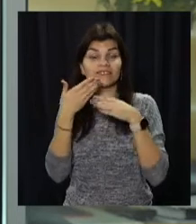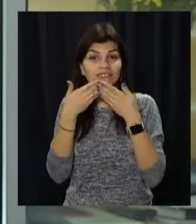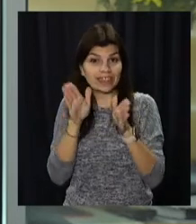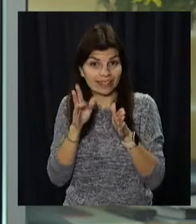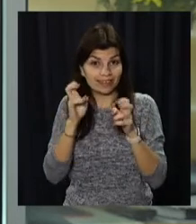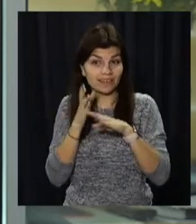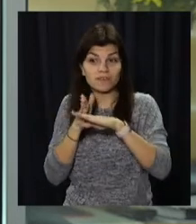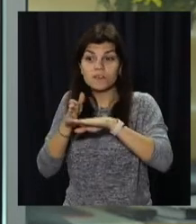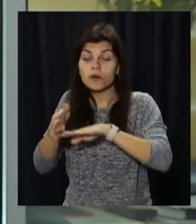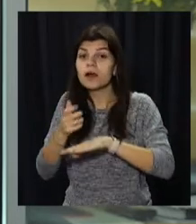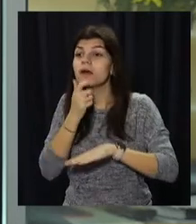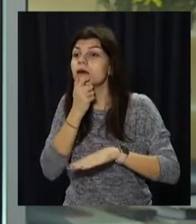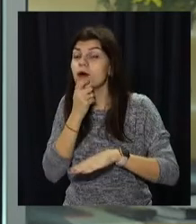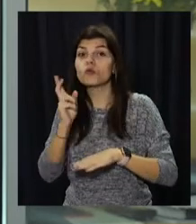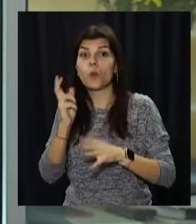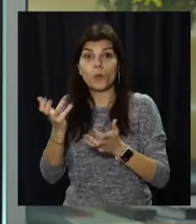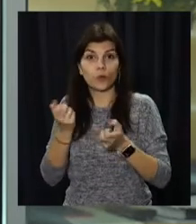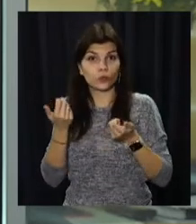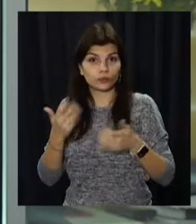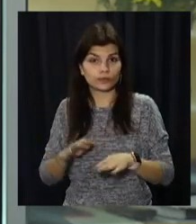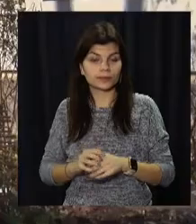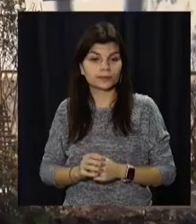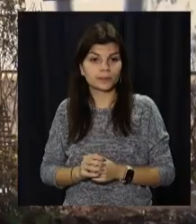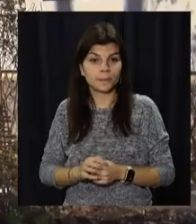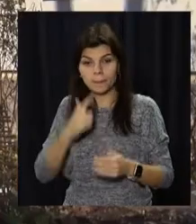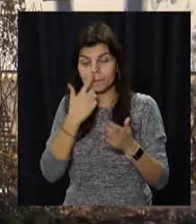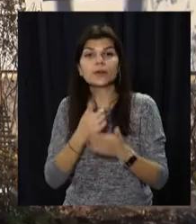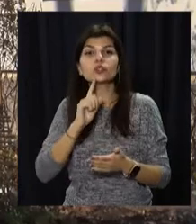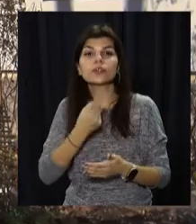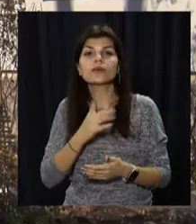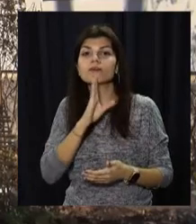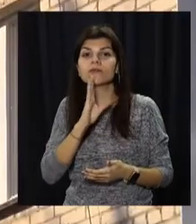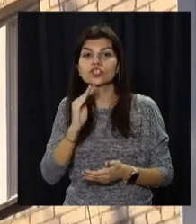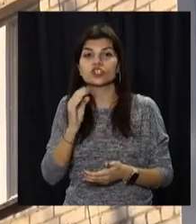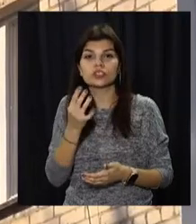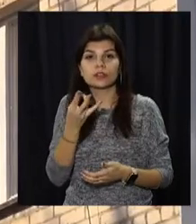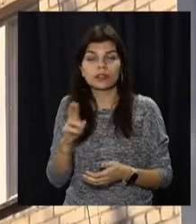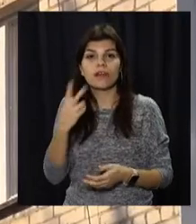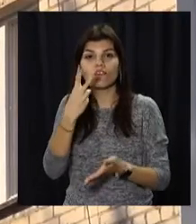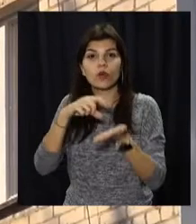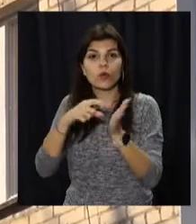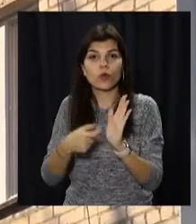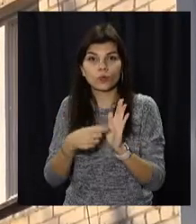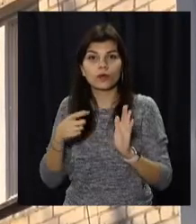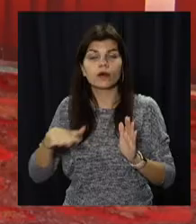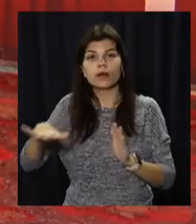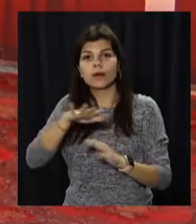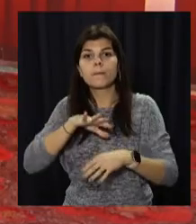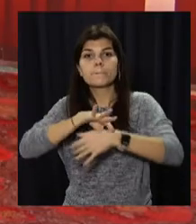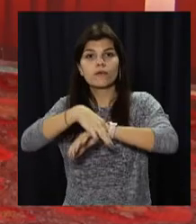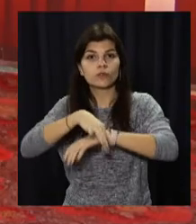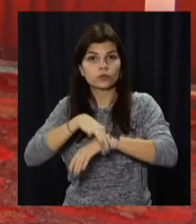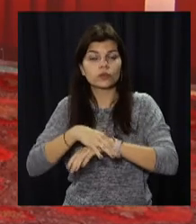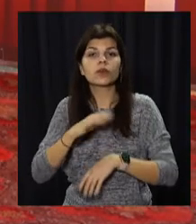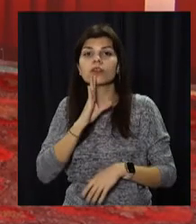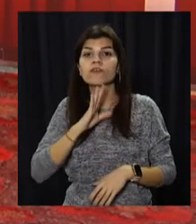однієї з квартир, отриманих держкоштом. Майже рік Євгенія – власниця двокімнатної квартири в Павлограді. Нову